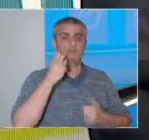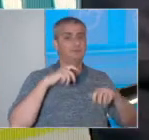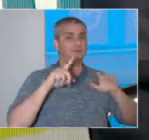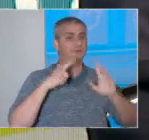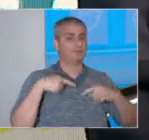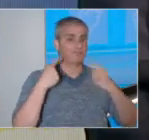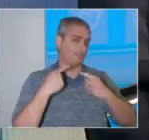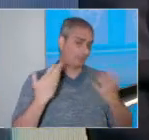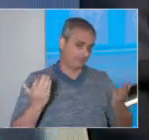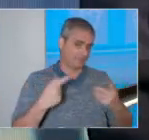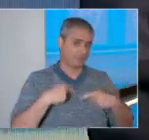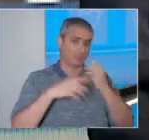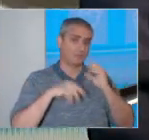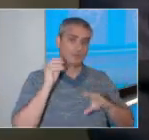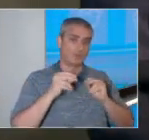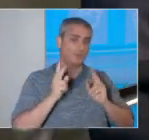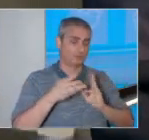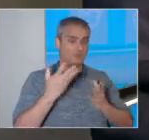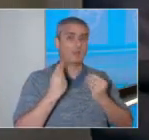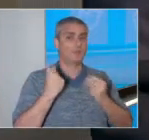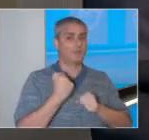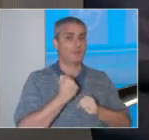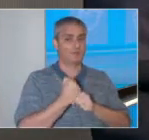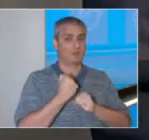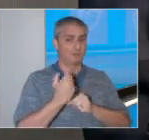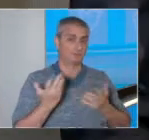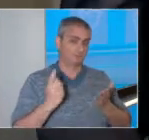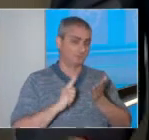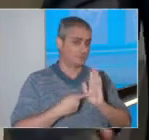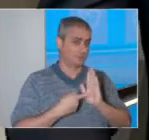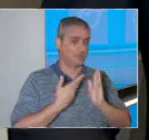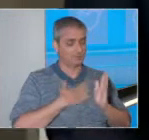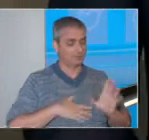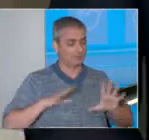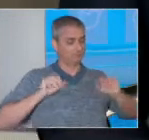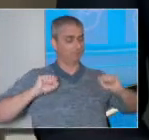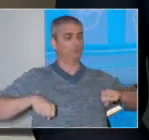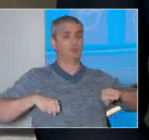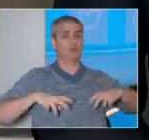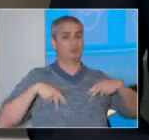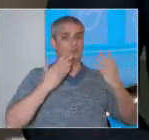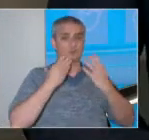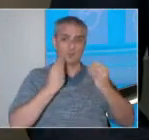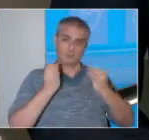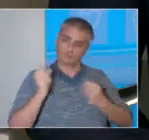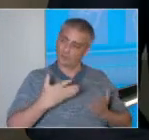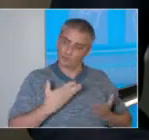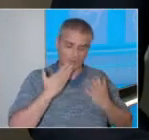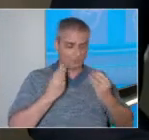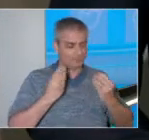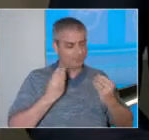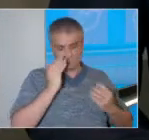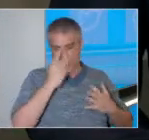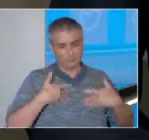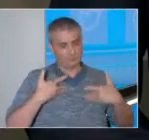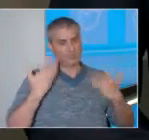27 ימים ליום הבוחר, יש לכם הרבה עבודה לעשות במטרה אם אתם רוצים לכבוש את השלטון. תודה רבה שהגעת אלינו. תודה רבה